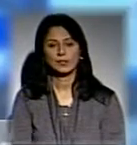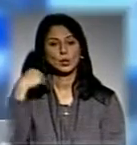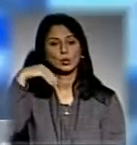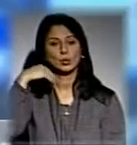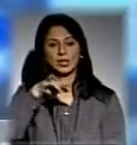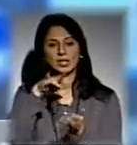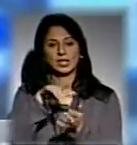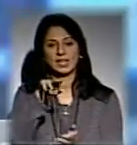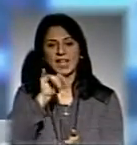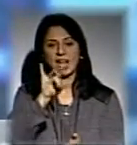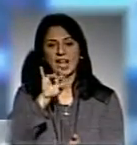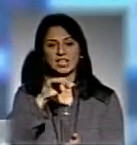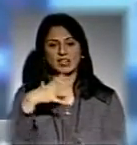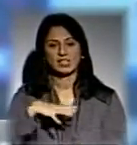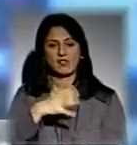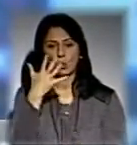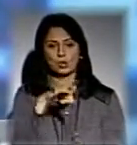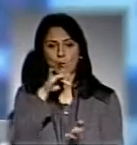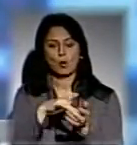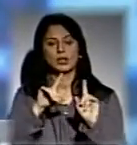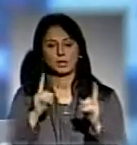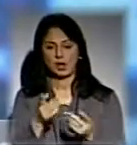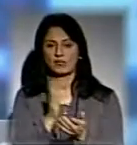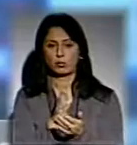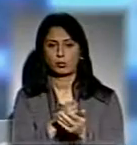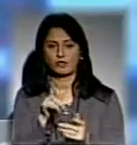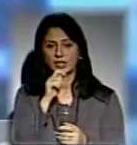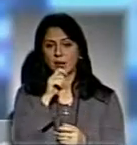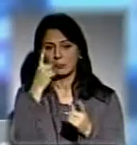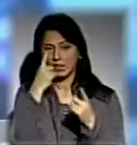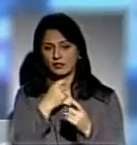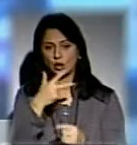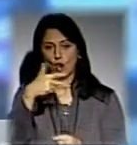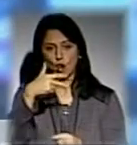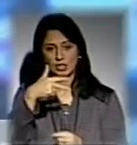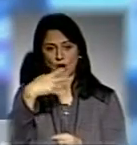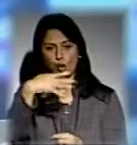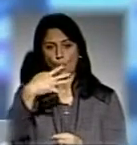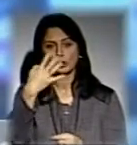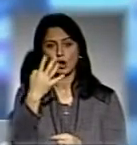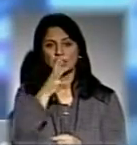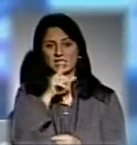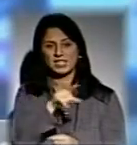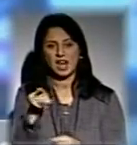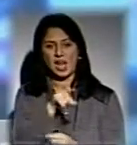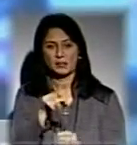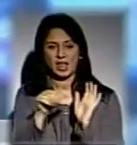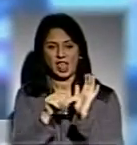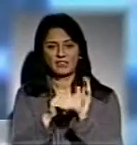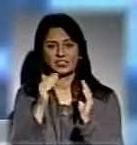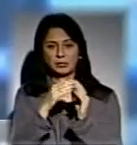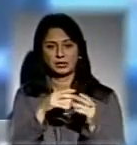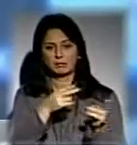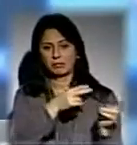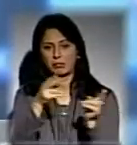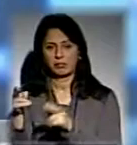თურქეთის ქალაქ ტეგერდაგში საქართველოს 5 მოქალაქე დააკავეს. ადგილობრივი მედიის ცნობით 30-დან 44 წლამდე მამაკაცები 6 ბინის